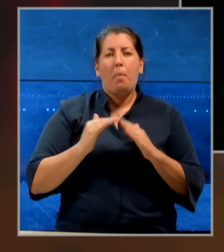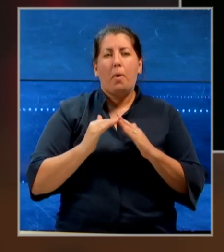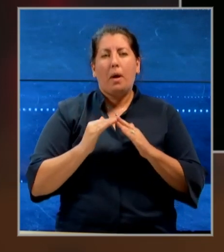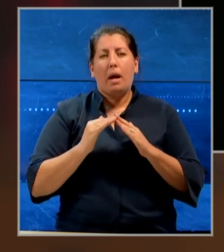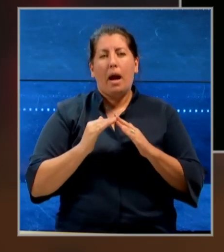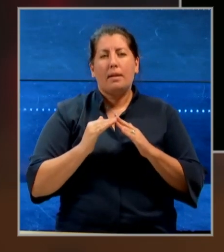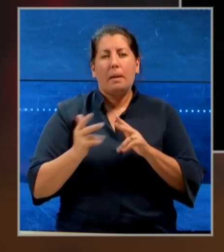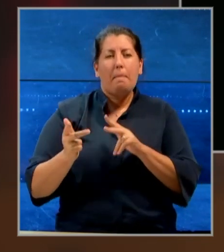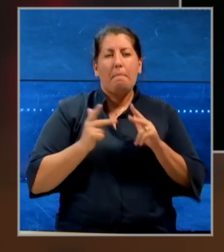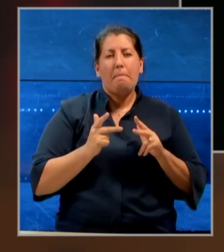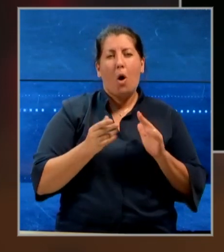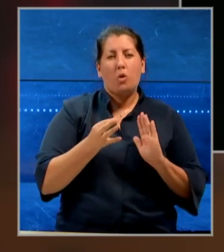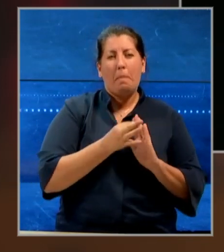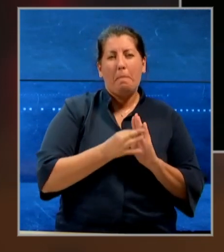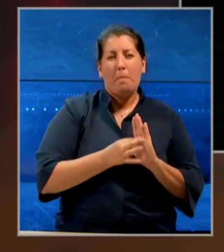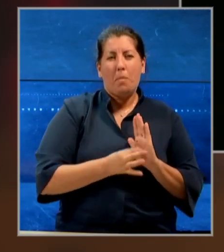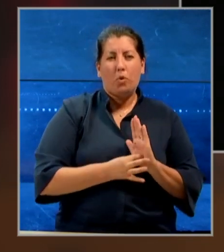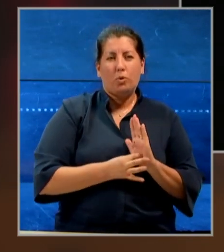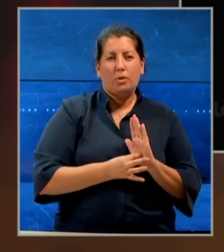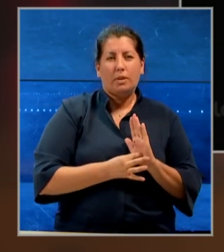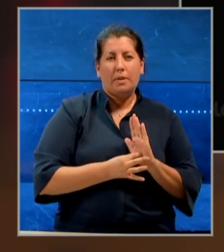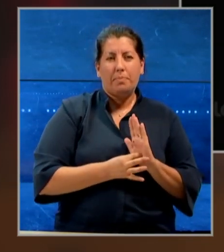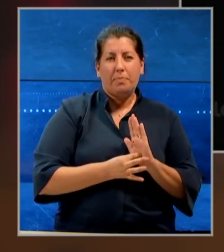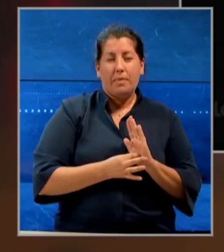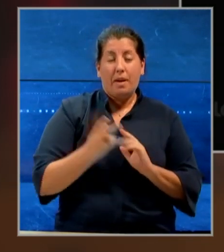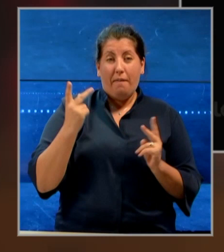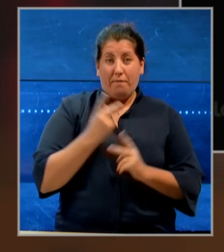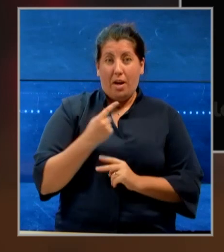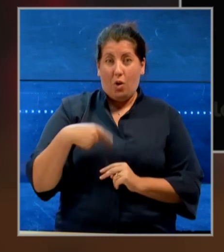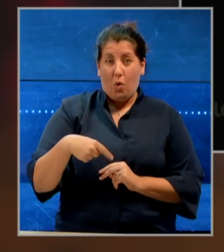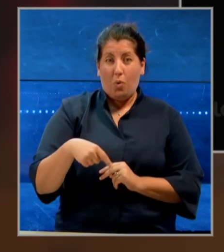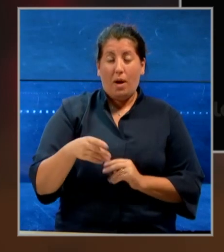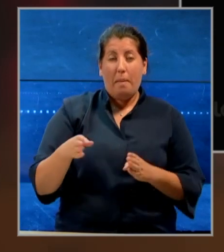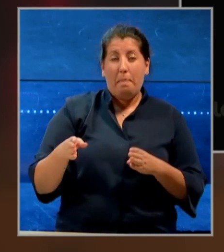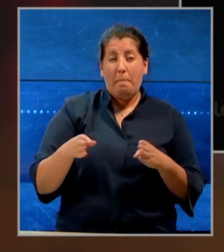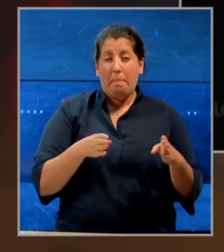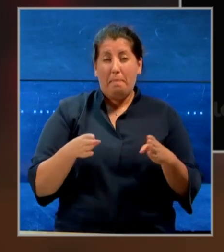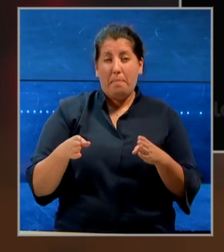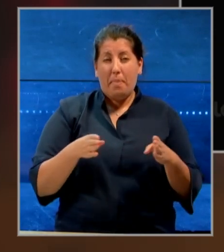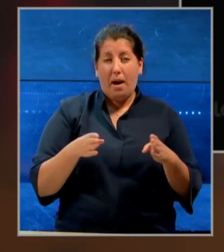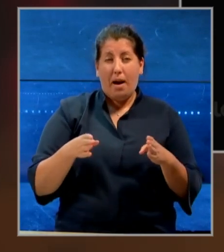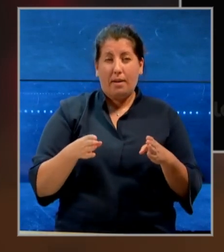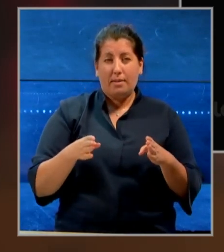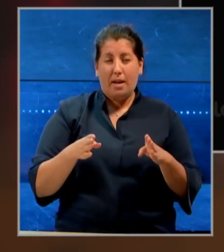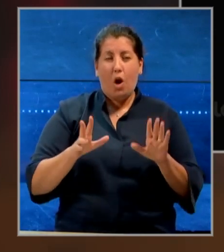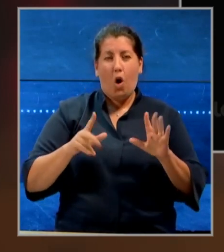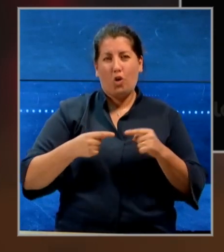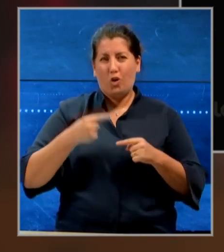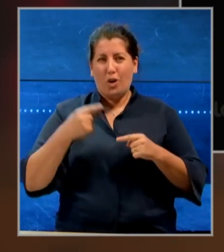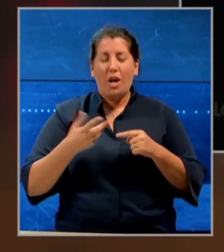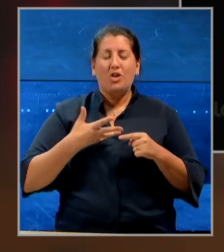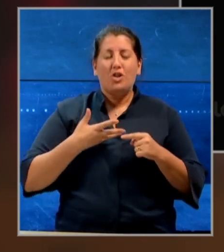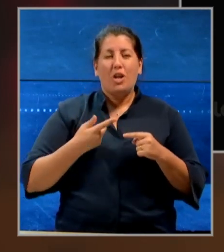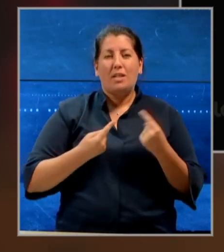Quello sicuramente. Poi sai, è una fase di queste 8 giornate dove c'è stata anche la situazione del mercato, quindi diciamo